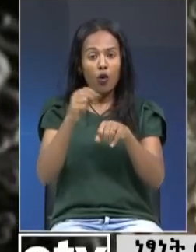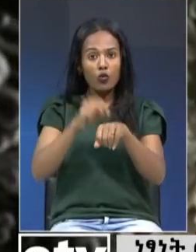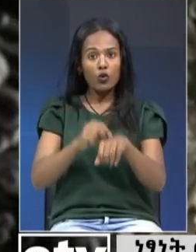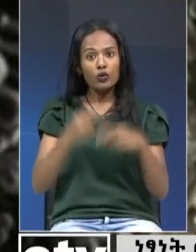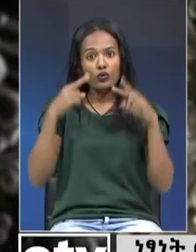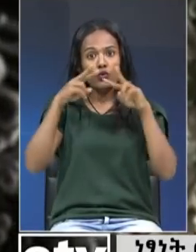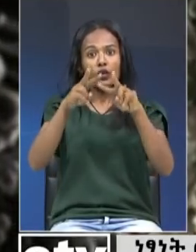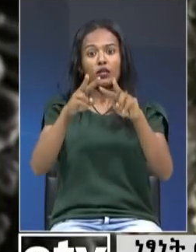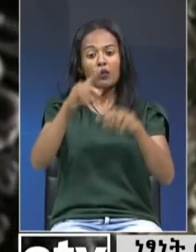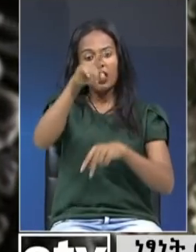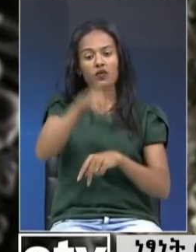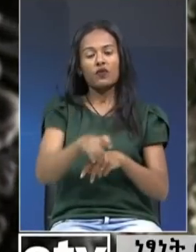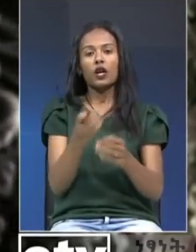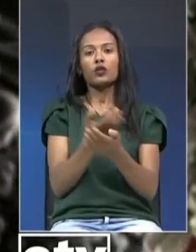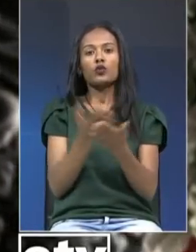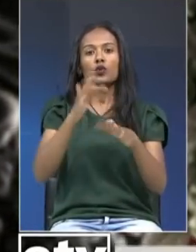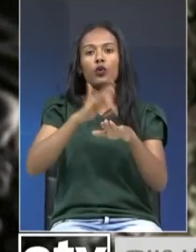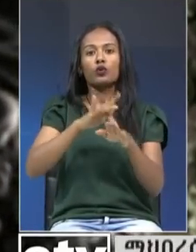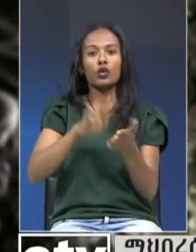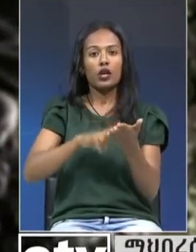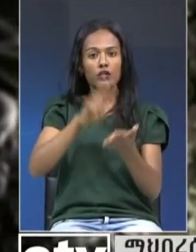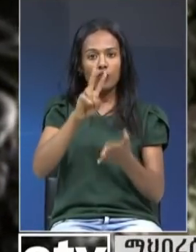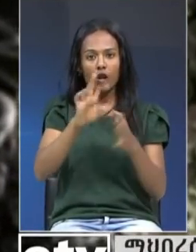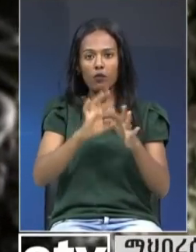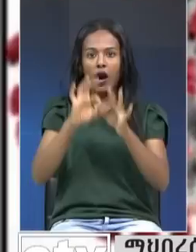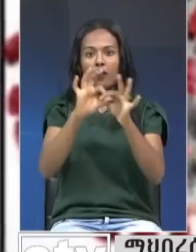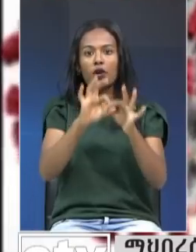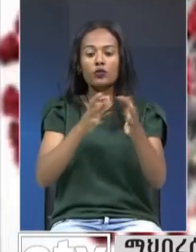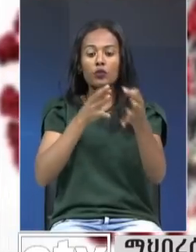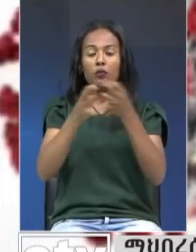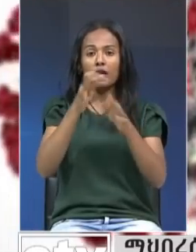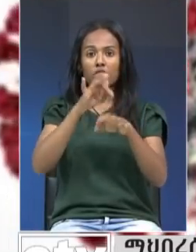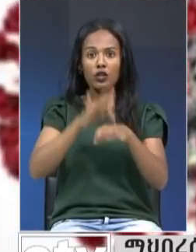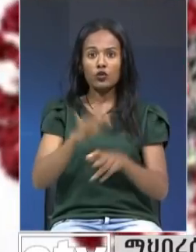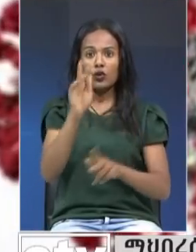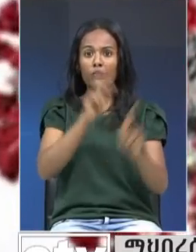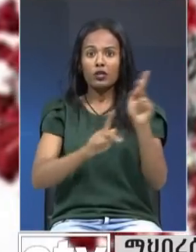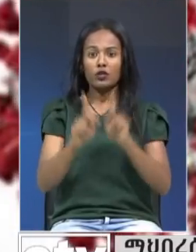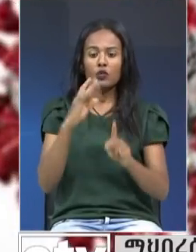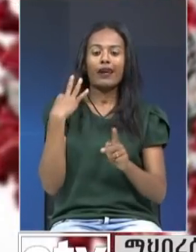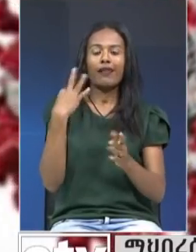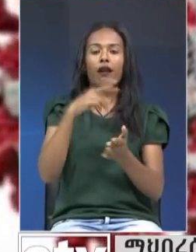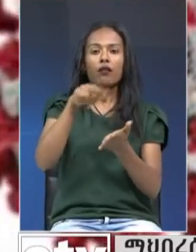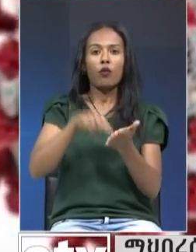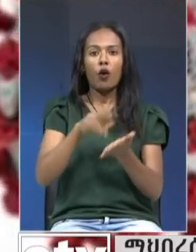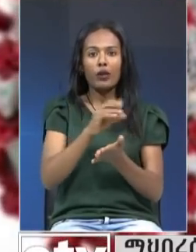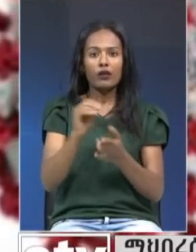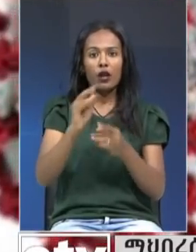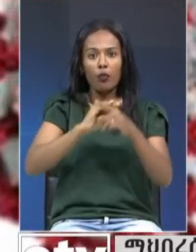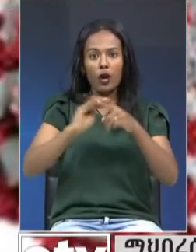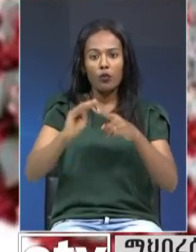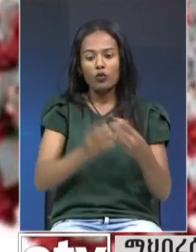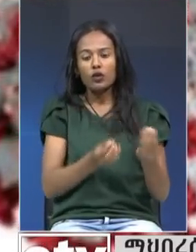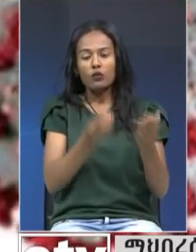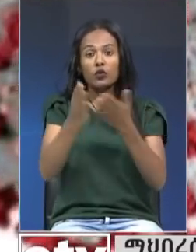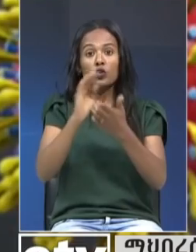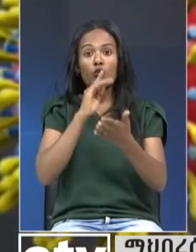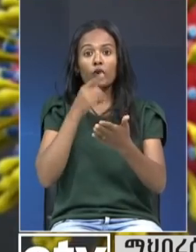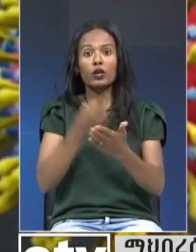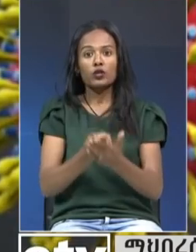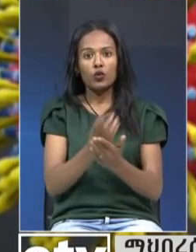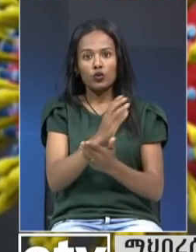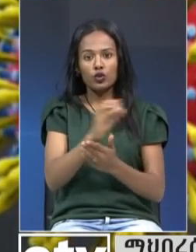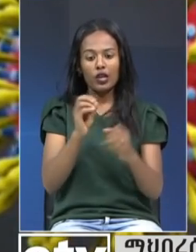ትኩረት የሚሹ ጉዳዮችን አንስተዋል። ማህበራቱ በመግለጫቸው ህብረተሰቡ ከጤና ተቋማትና ባለሙያዎች የሚሰጡ